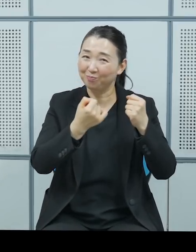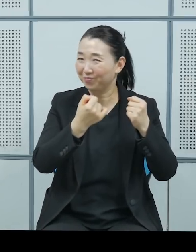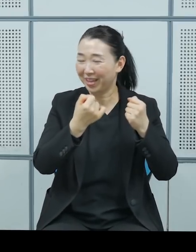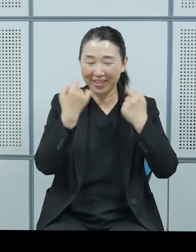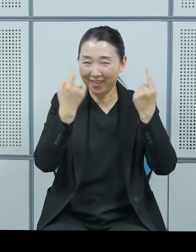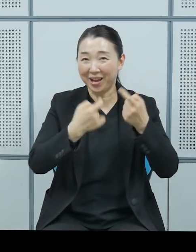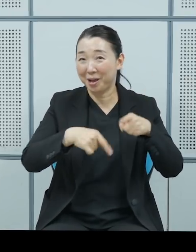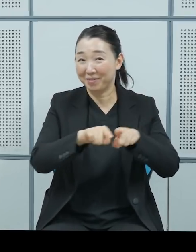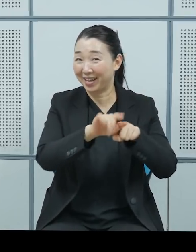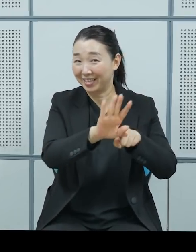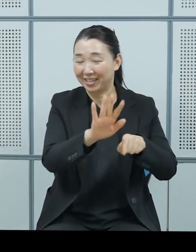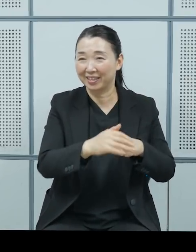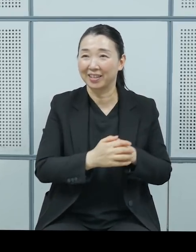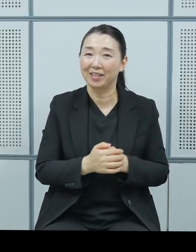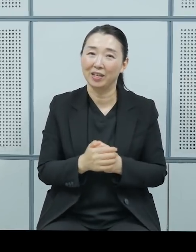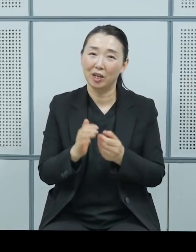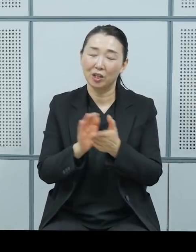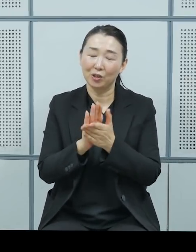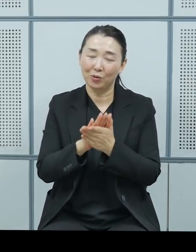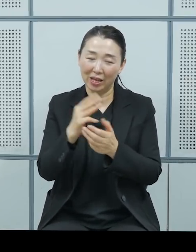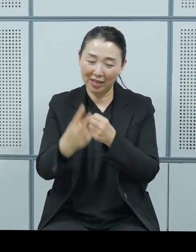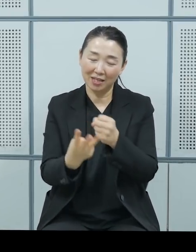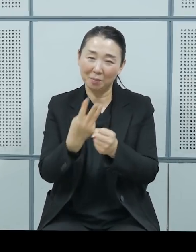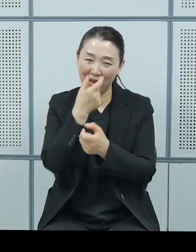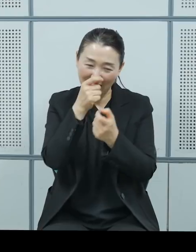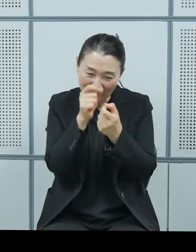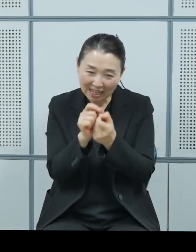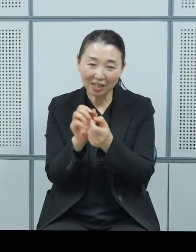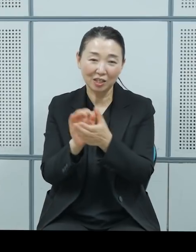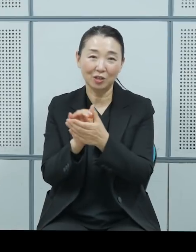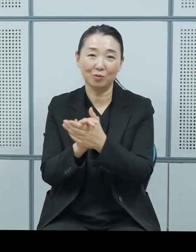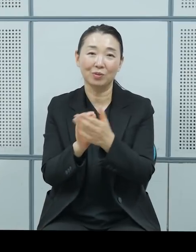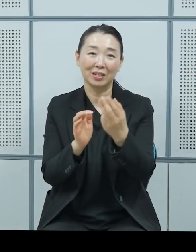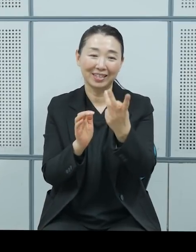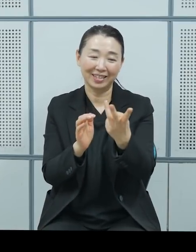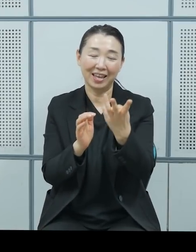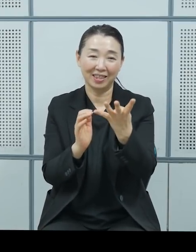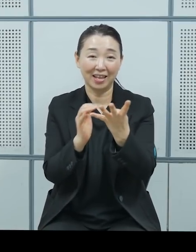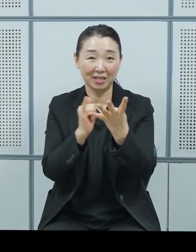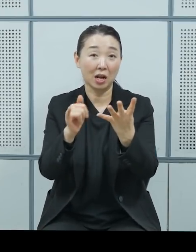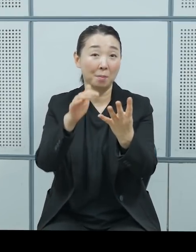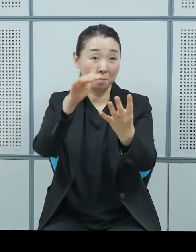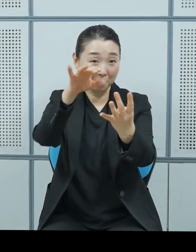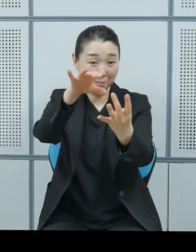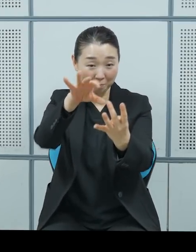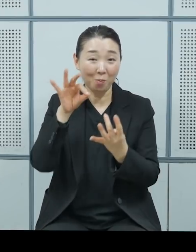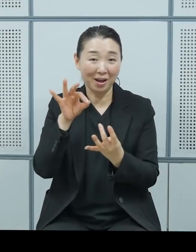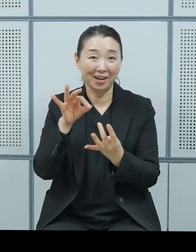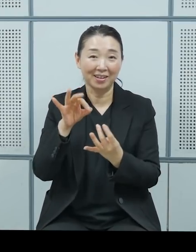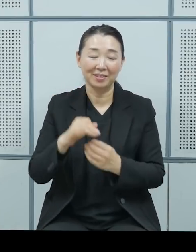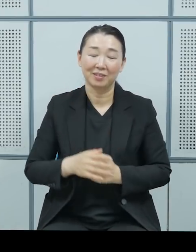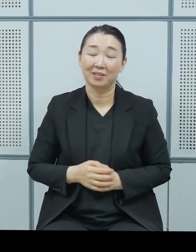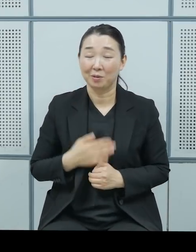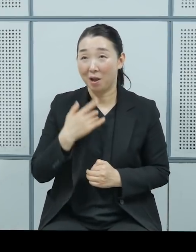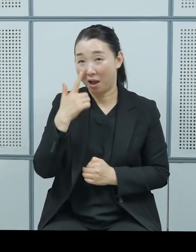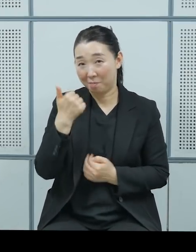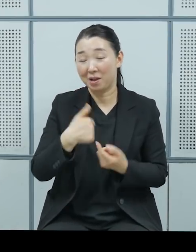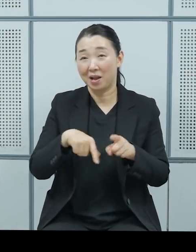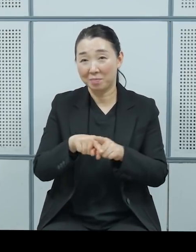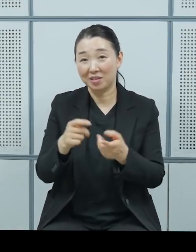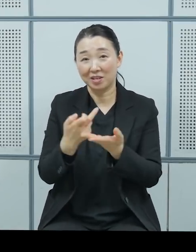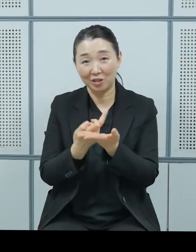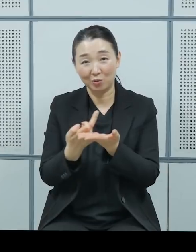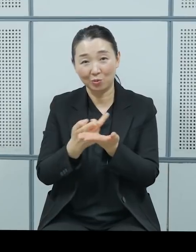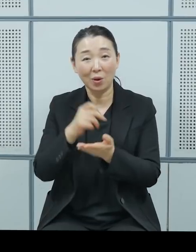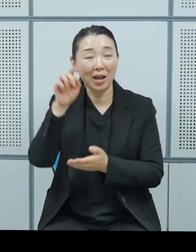친구들 3년 동안 친하게 지난 친구들 3명, 4명을 뽑아라. 네. 그러면 아빠가